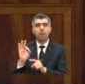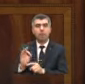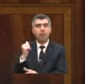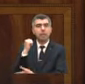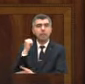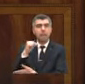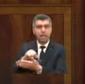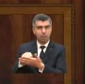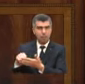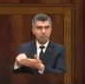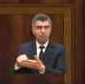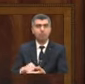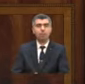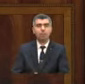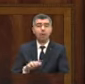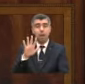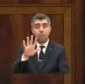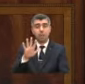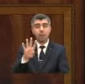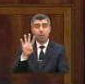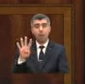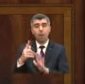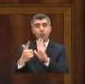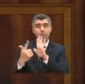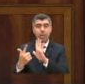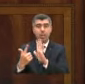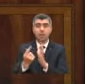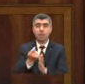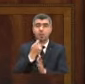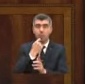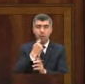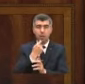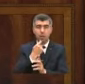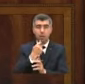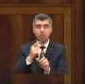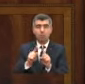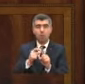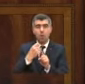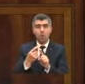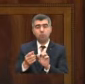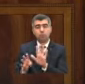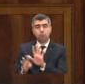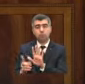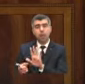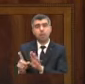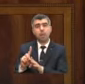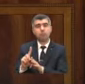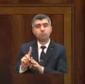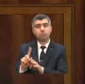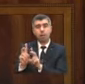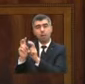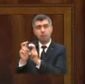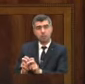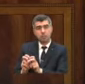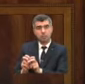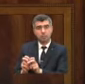على القيمة المضافة ل 574 دواء يتعدى سعره 962 درهم خلال الفترة 2018-2020. جينا واحد